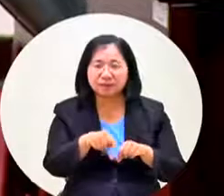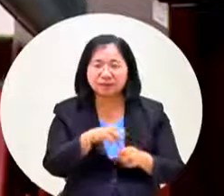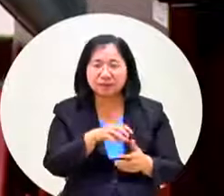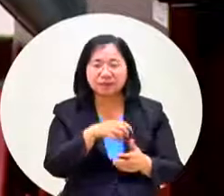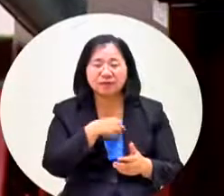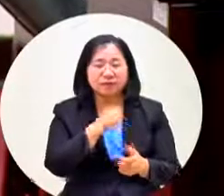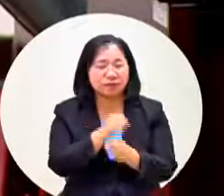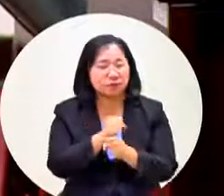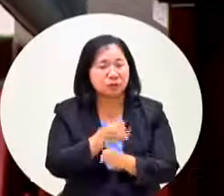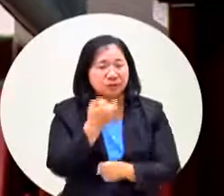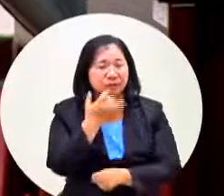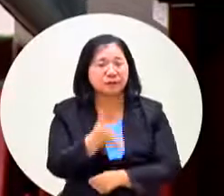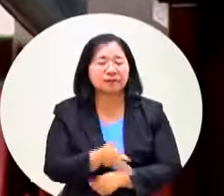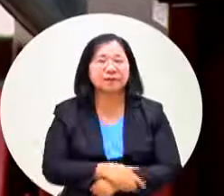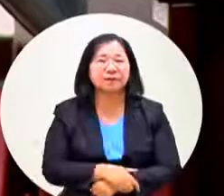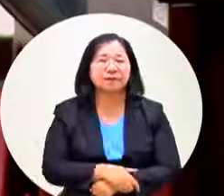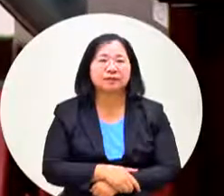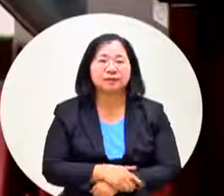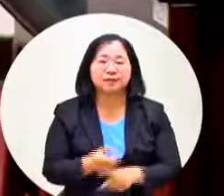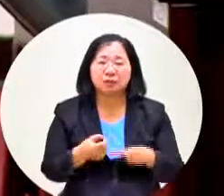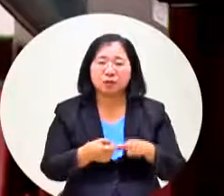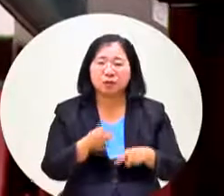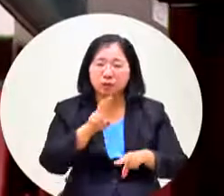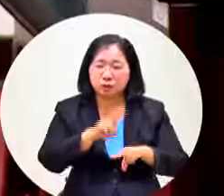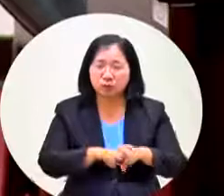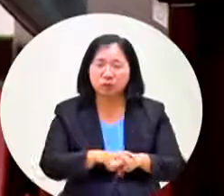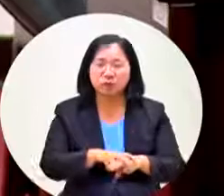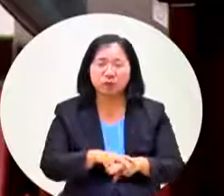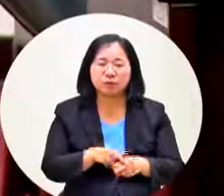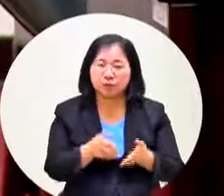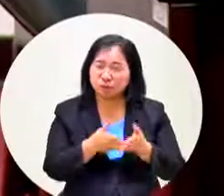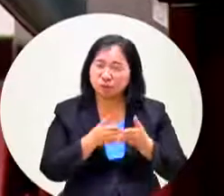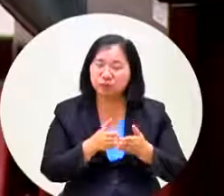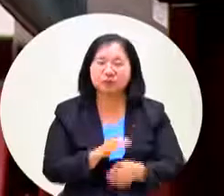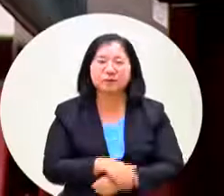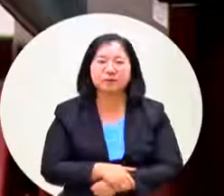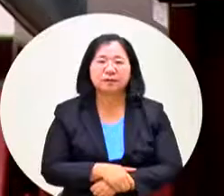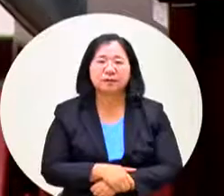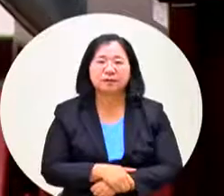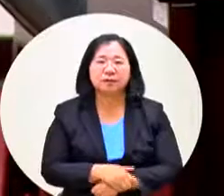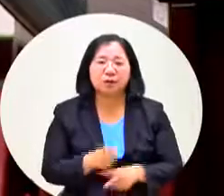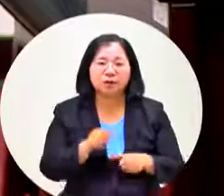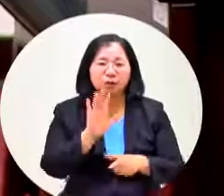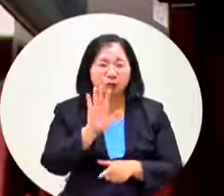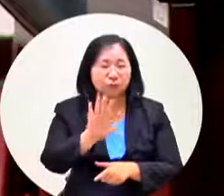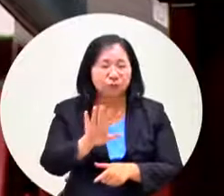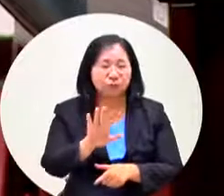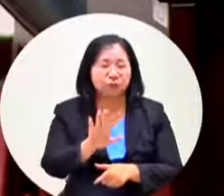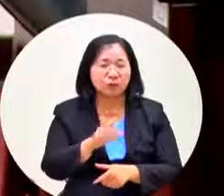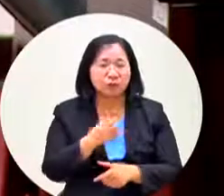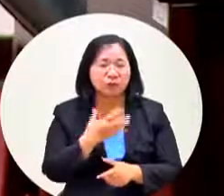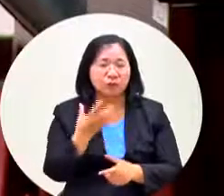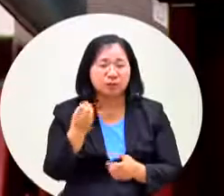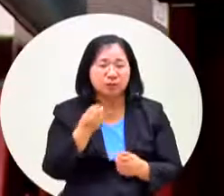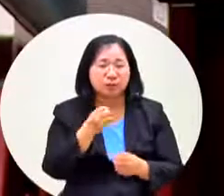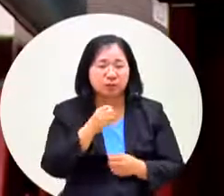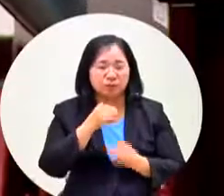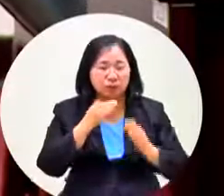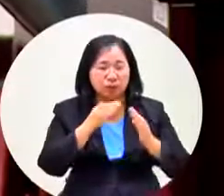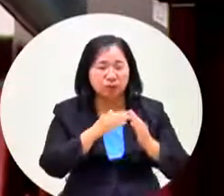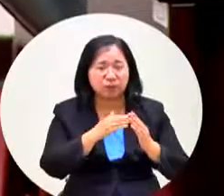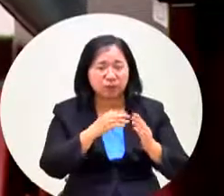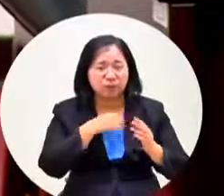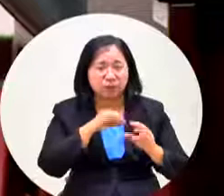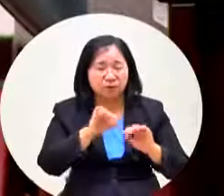咱是不是会当沿用中央吼、哦、各级政府机关互相拨用公用不动产之有偿与